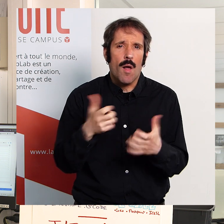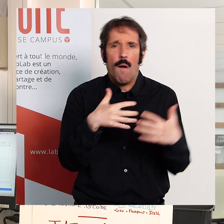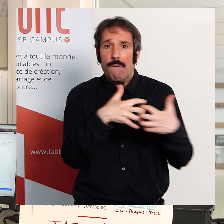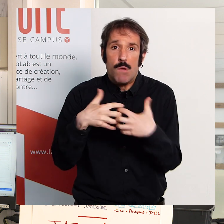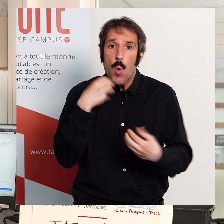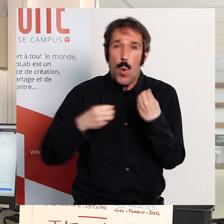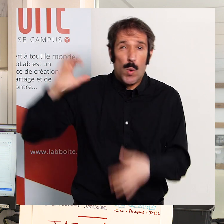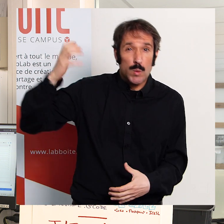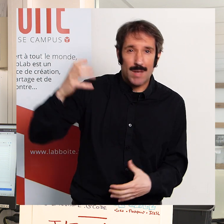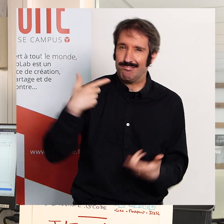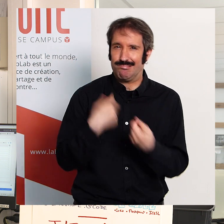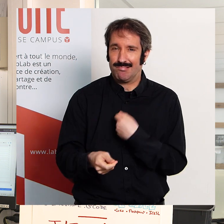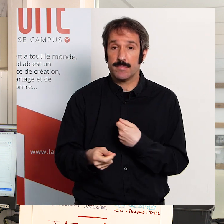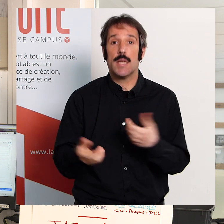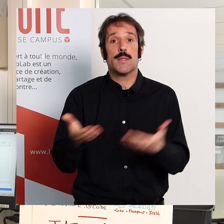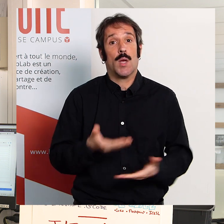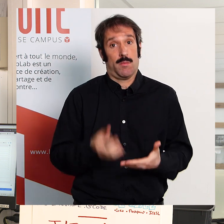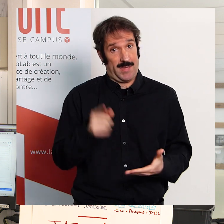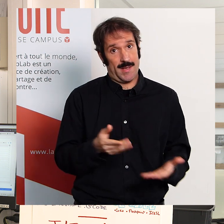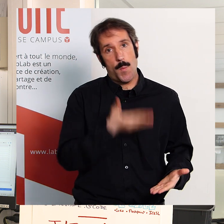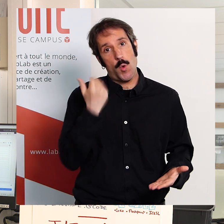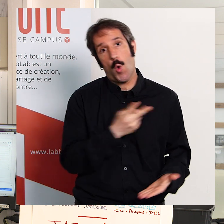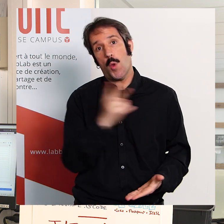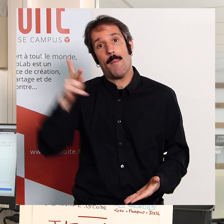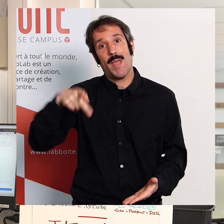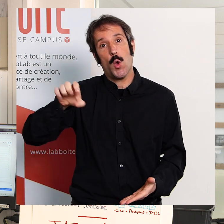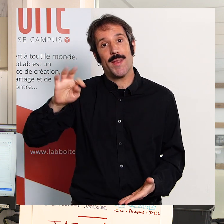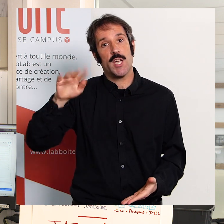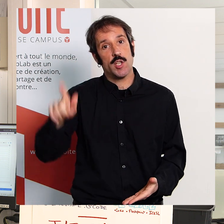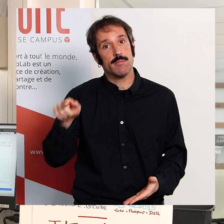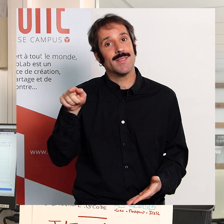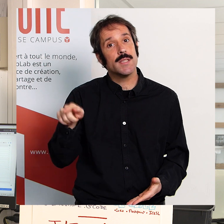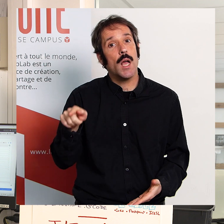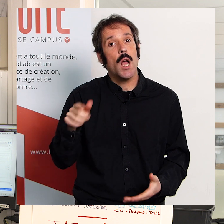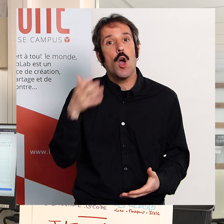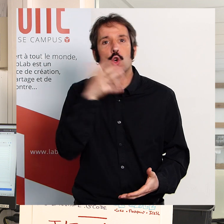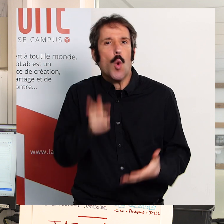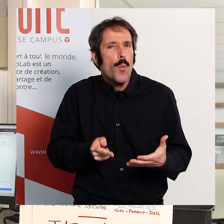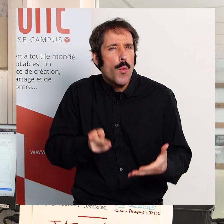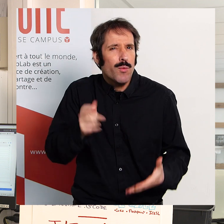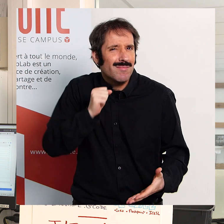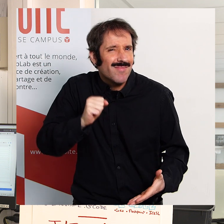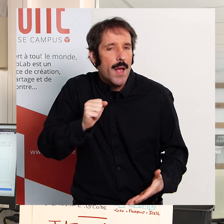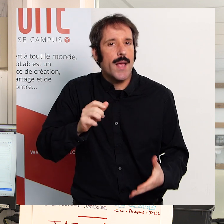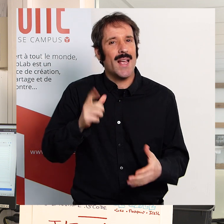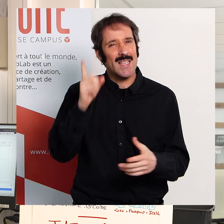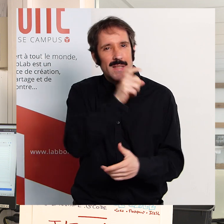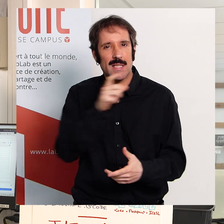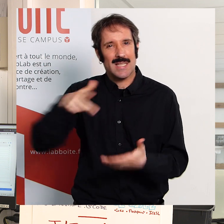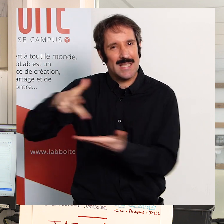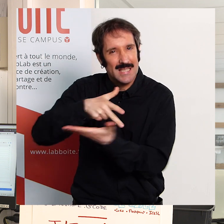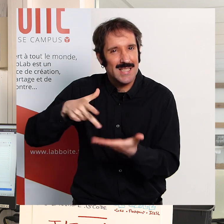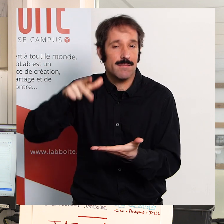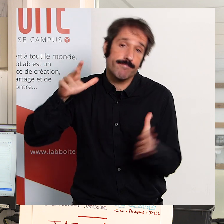par exemple, il craint le gel, il craint le soleil. Dans ces cas-là, il vaudra mieux privilégier du PETG. Le PETG devrait être chauffé un peu plus fort et un peu